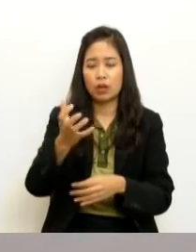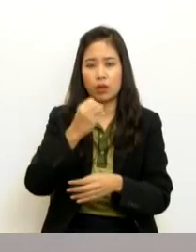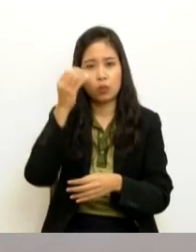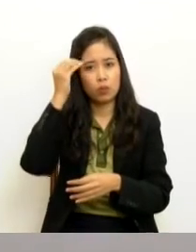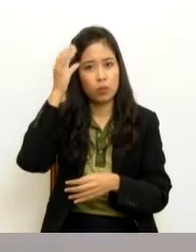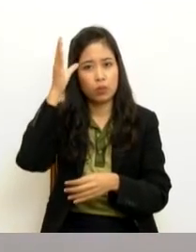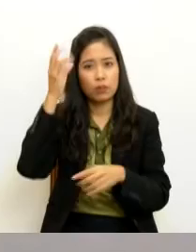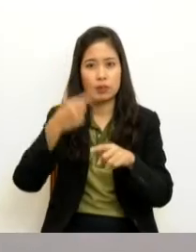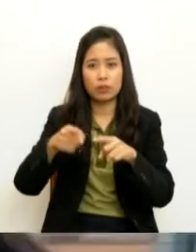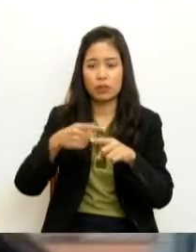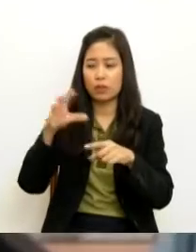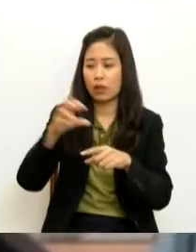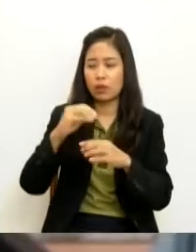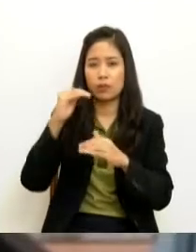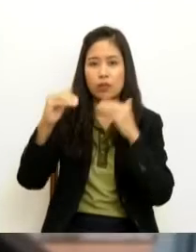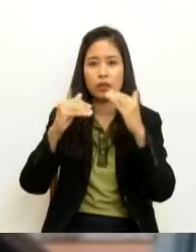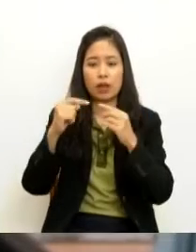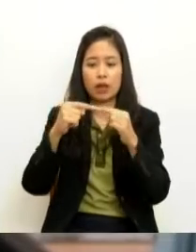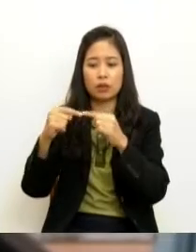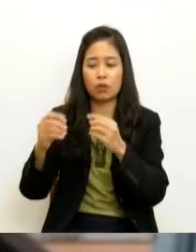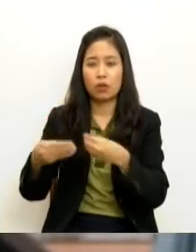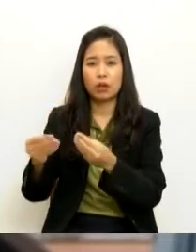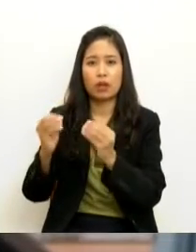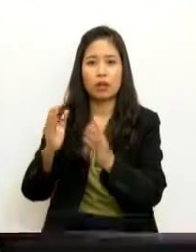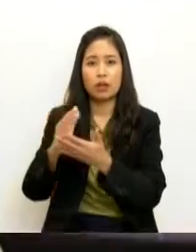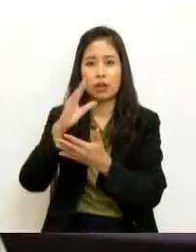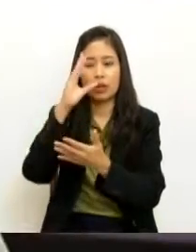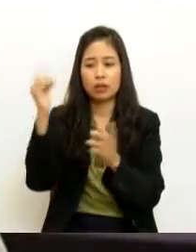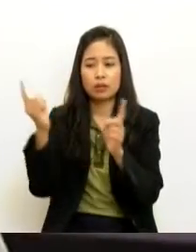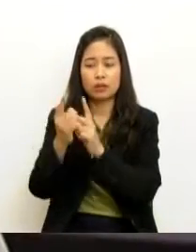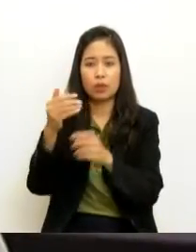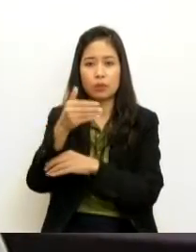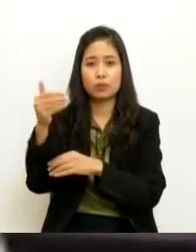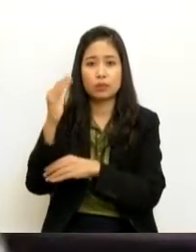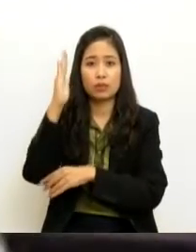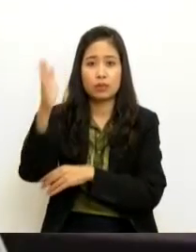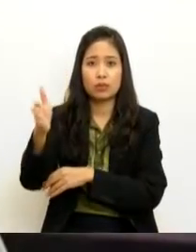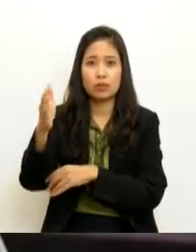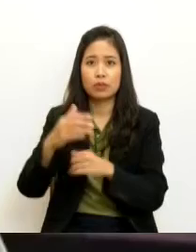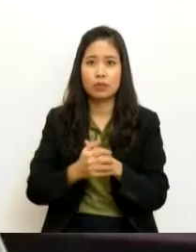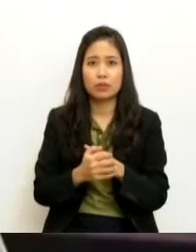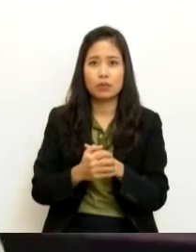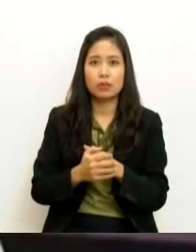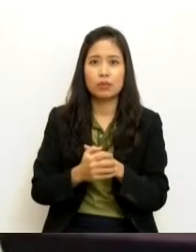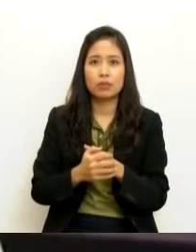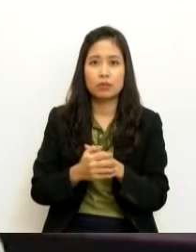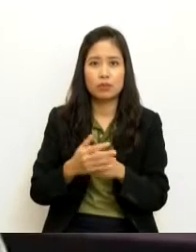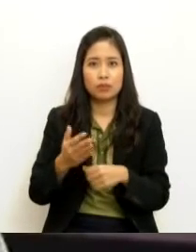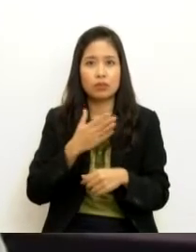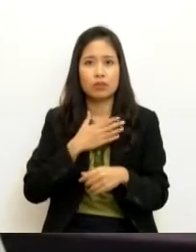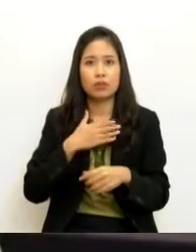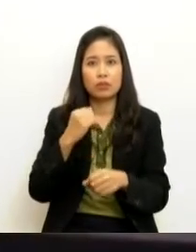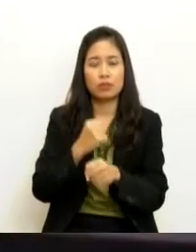างๆที่ดีแล้วไปพัฒนาต่อเด็กนักเรียนสังคมและประเทศชาติต่อไป เทคโนโลยีเนี่ยมันทำให้ข้อจำกัด